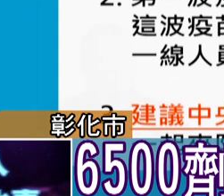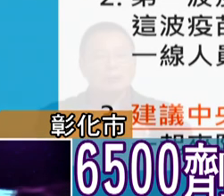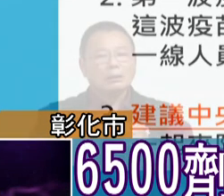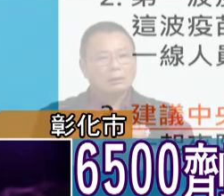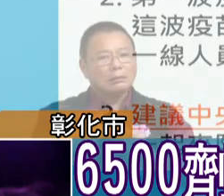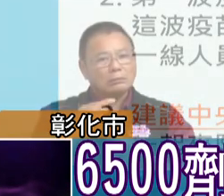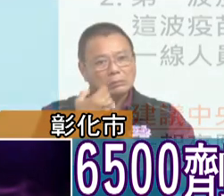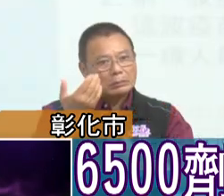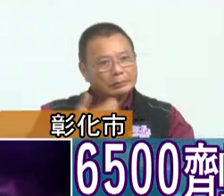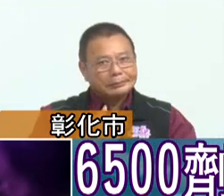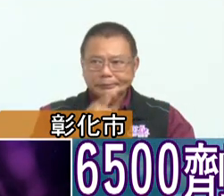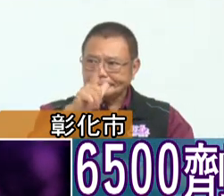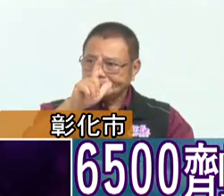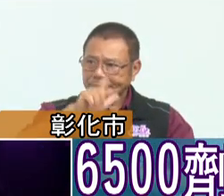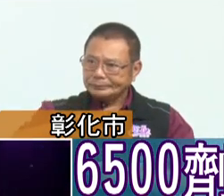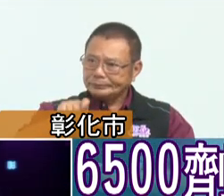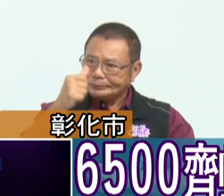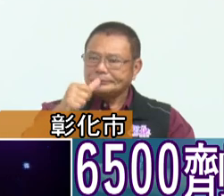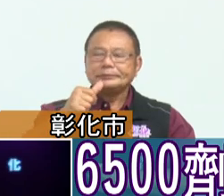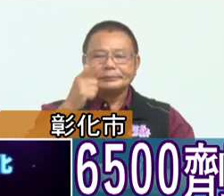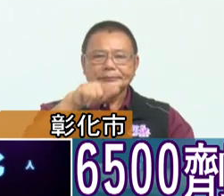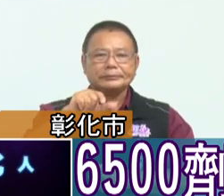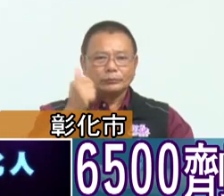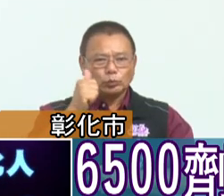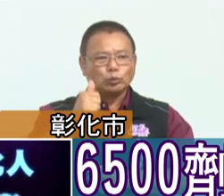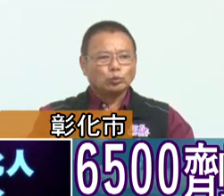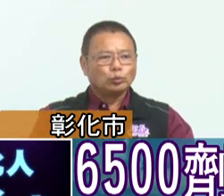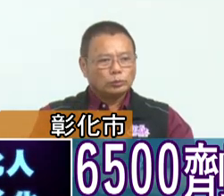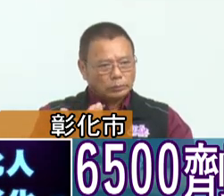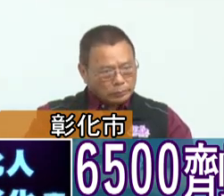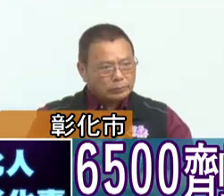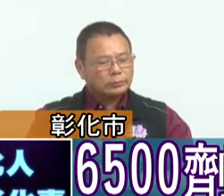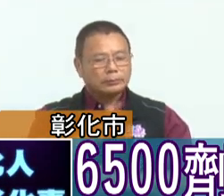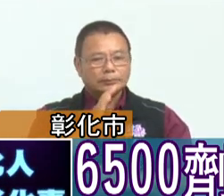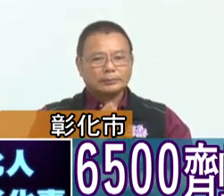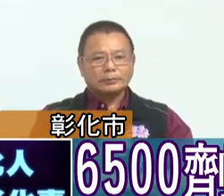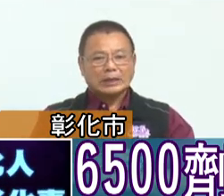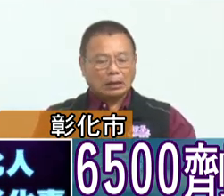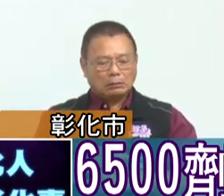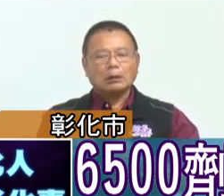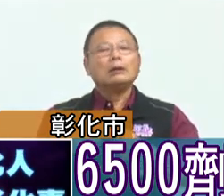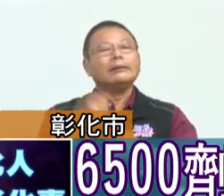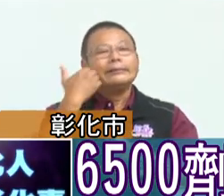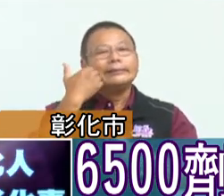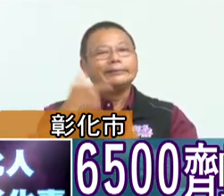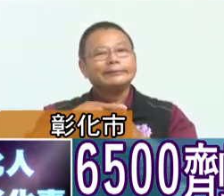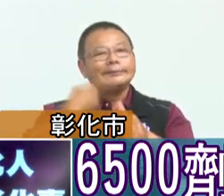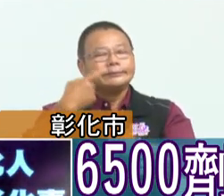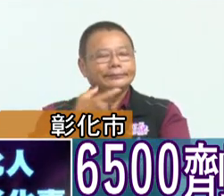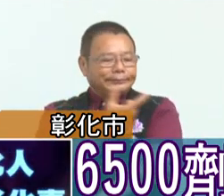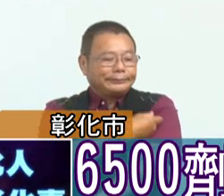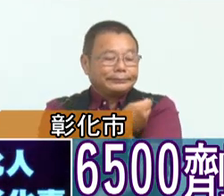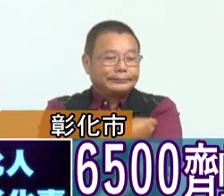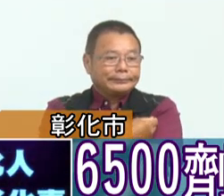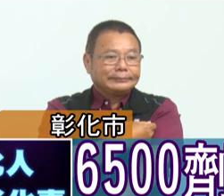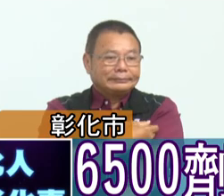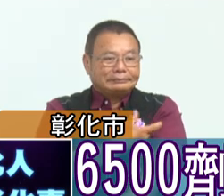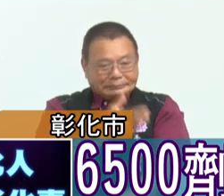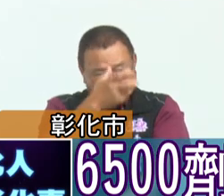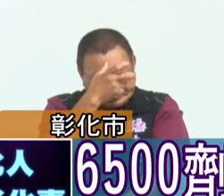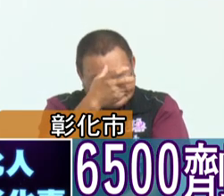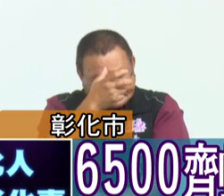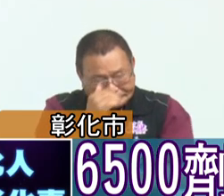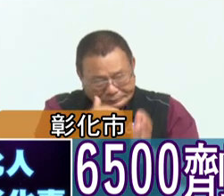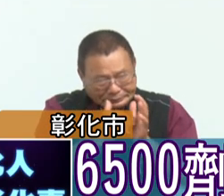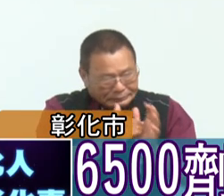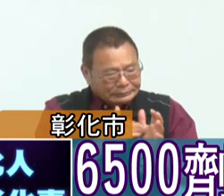员，他们会第一优先来做接种。哦，那当然也包括一直在载送这个病患的119